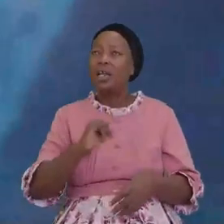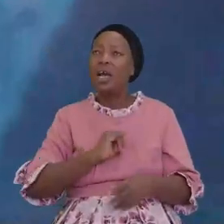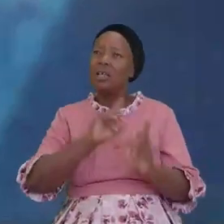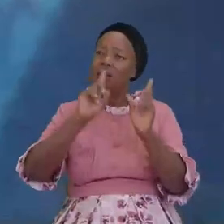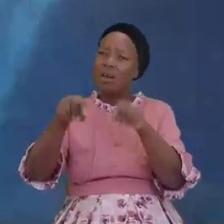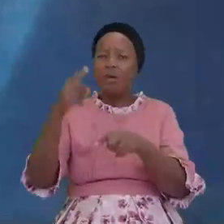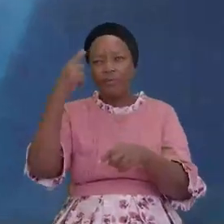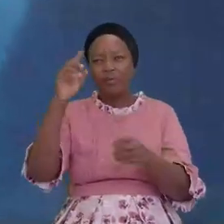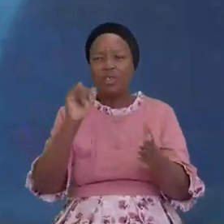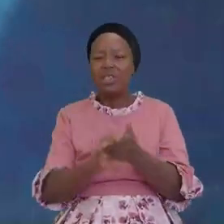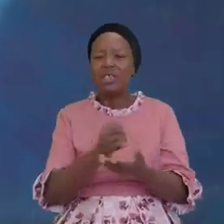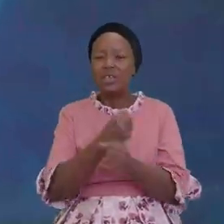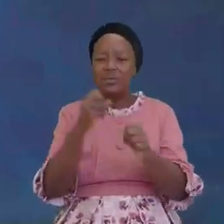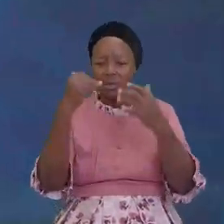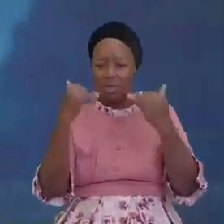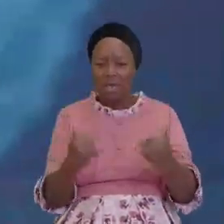Oui, Seigneur, je crois.